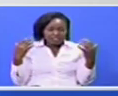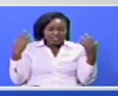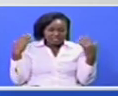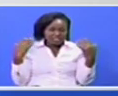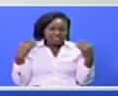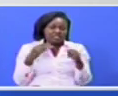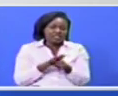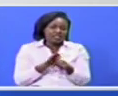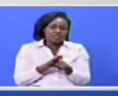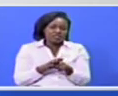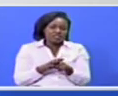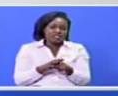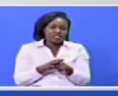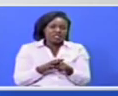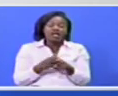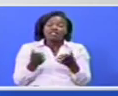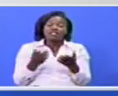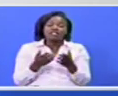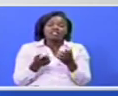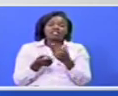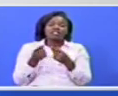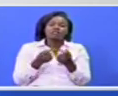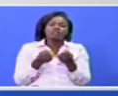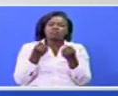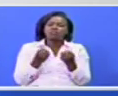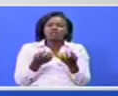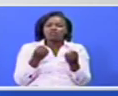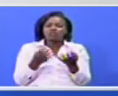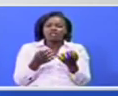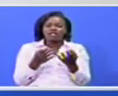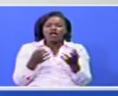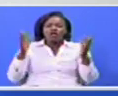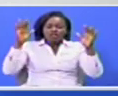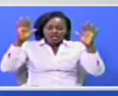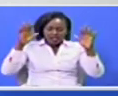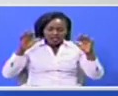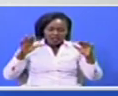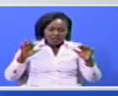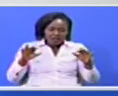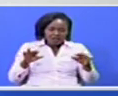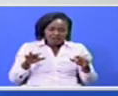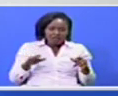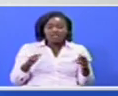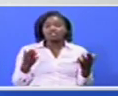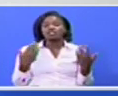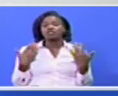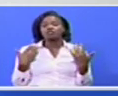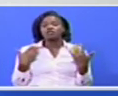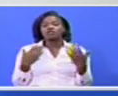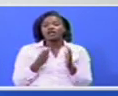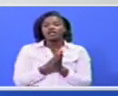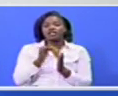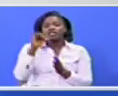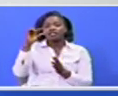mvua. Mvua ambayo inakuja kwa wingi na kusababisha mafuriko kama sehemu hiyo ya Meru hapo, sehemu ya Igembe